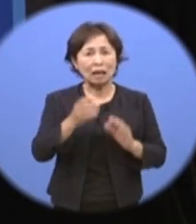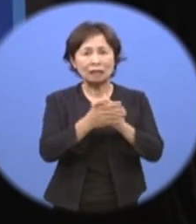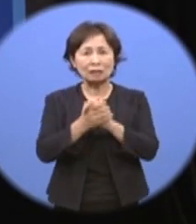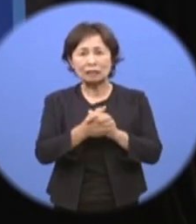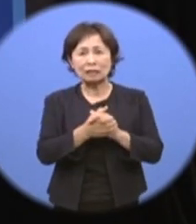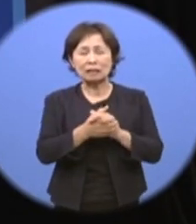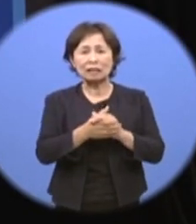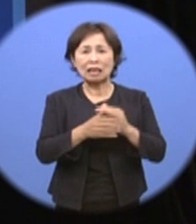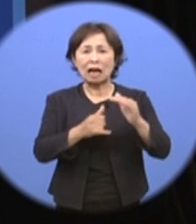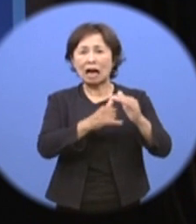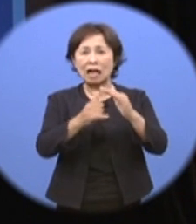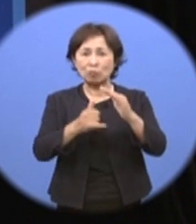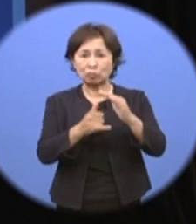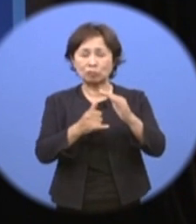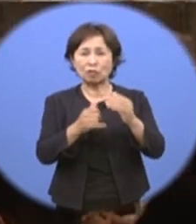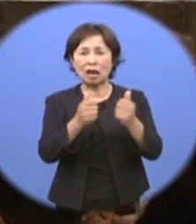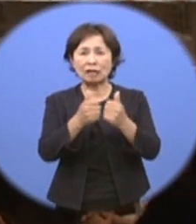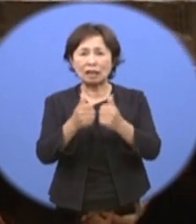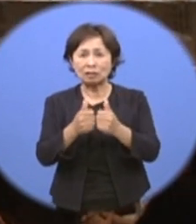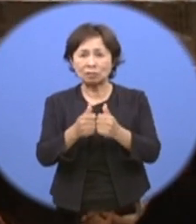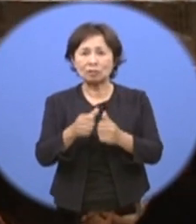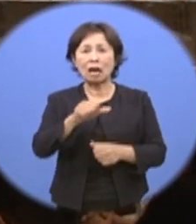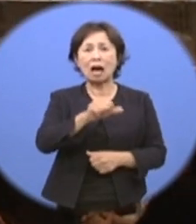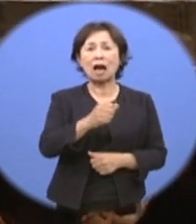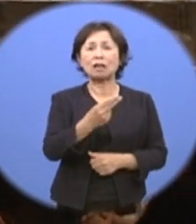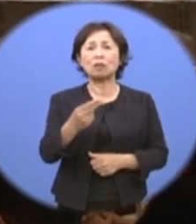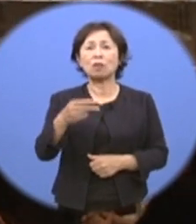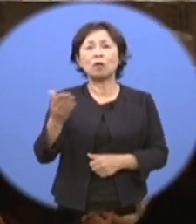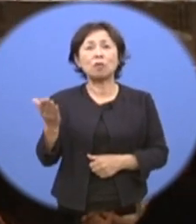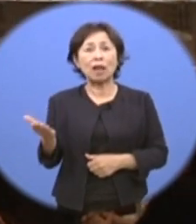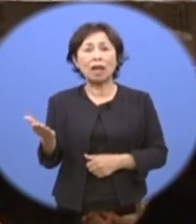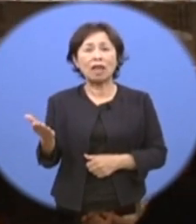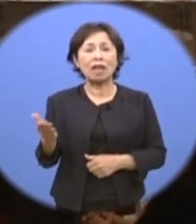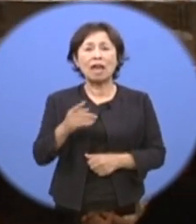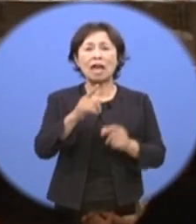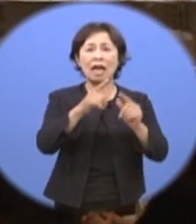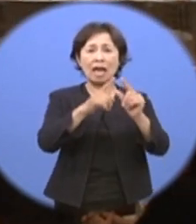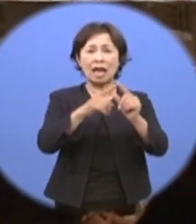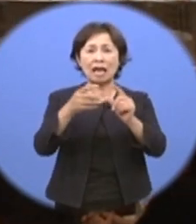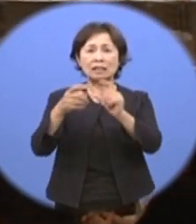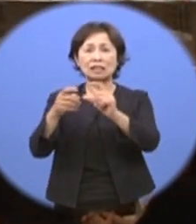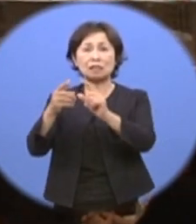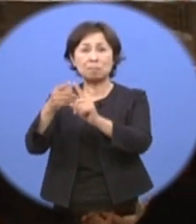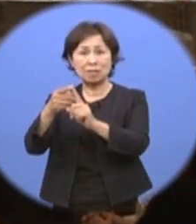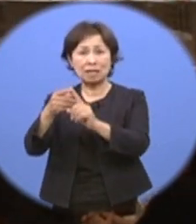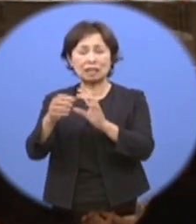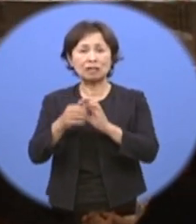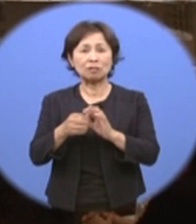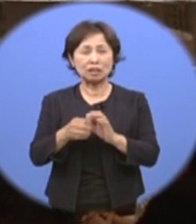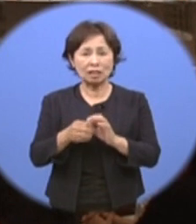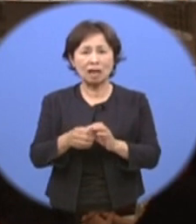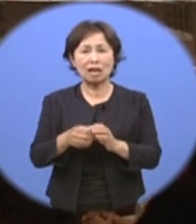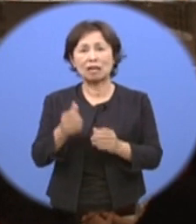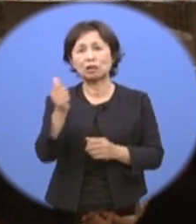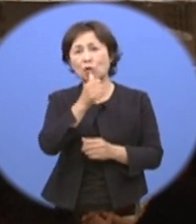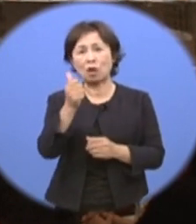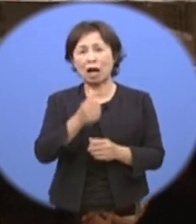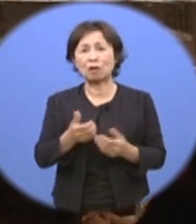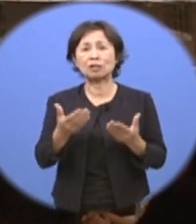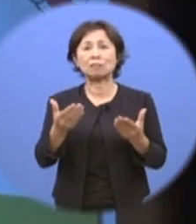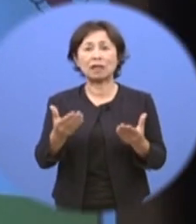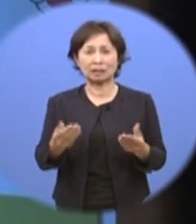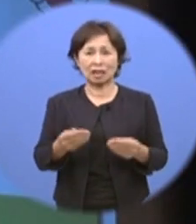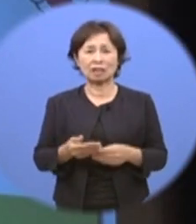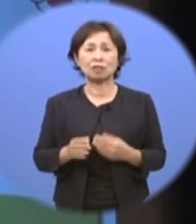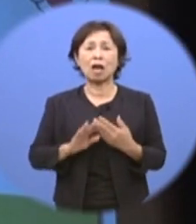こと、アドバンスケアプランニング、ACP について紹介しました。この後、4人のパネリ